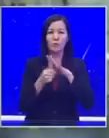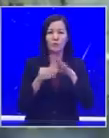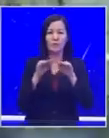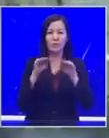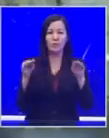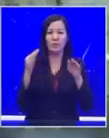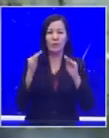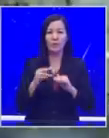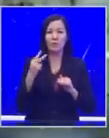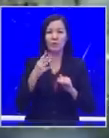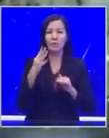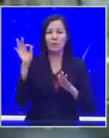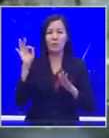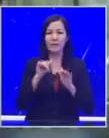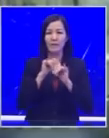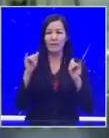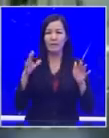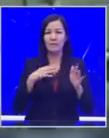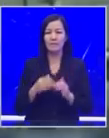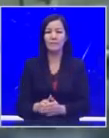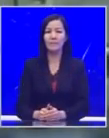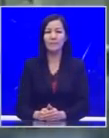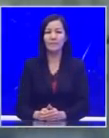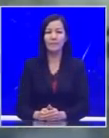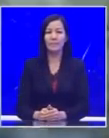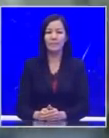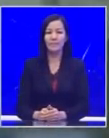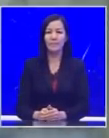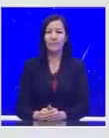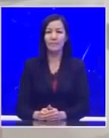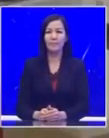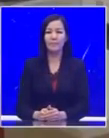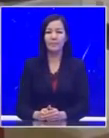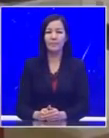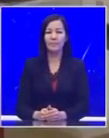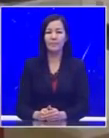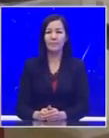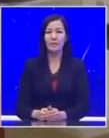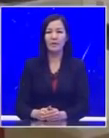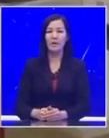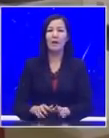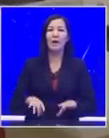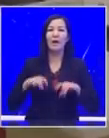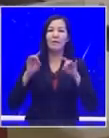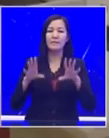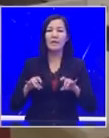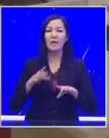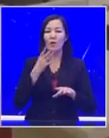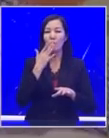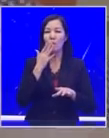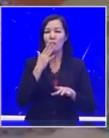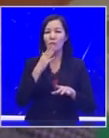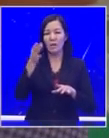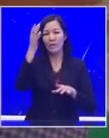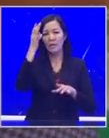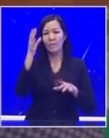24% артты. Австралия ұлттық ғылым агенттігі COVID-19-ға